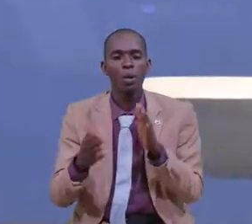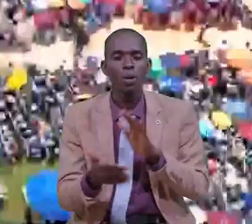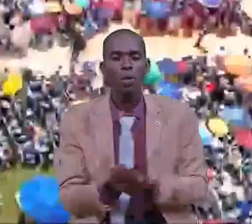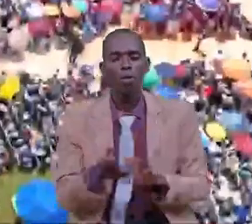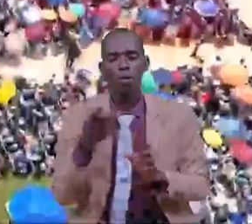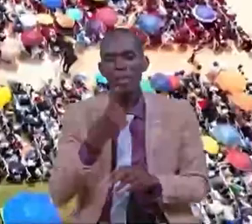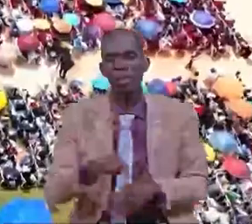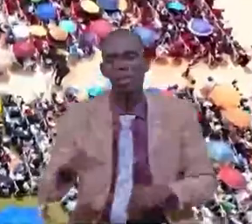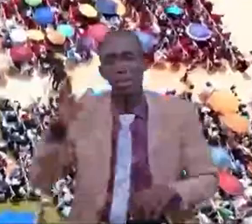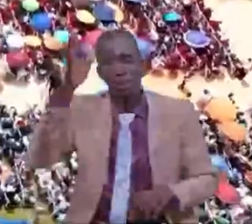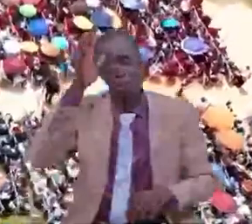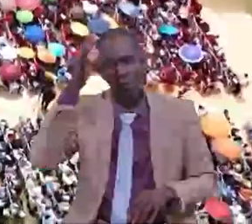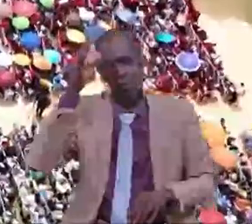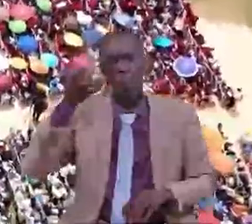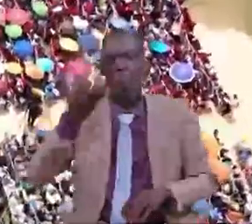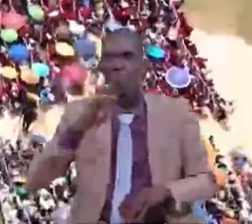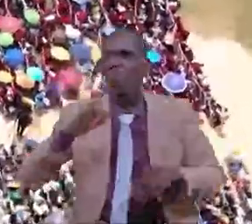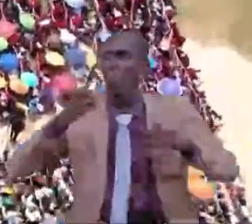La semence que tu sèmes,